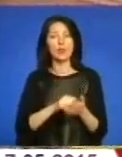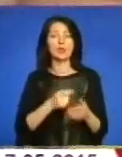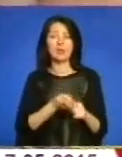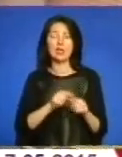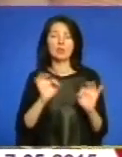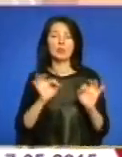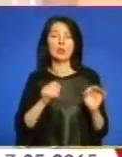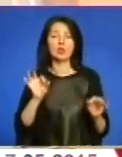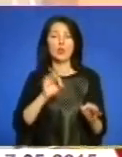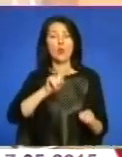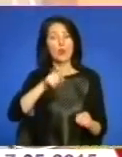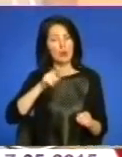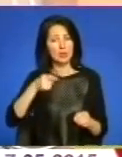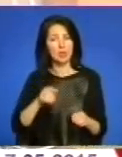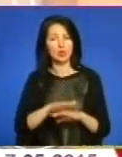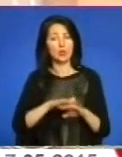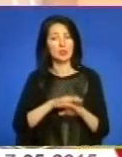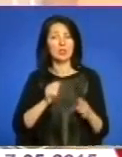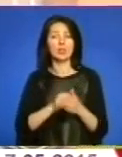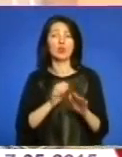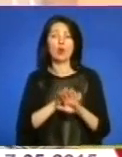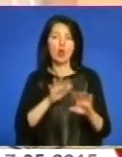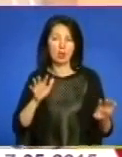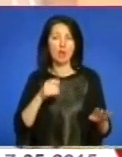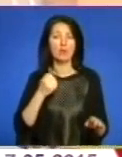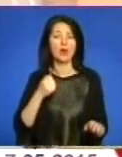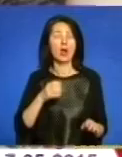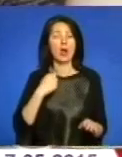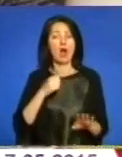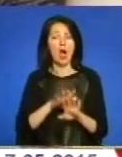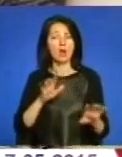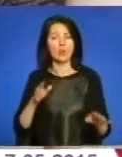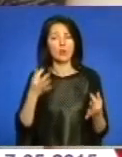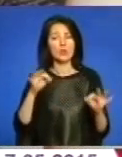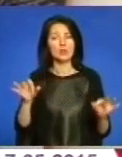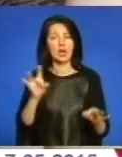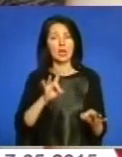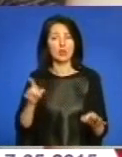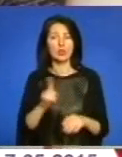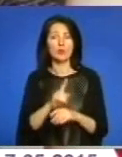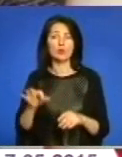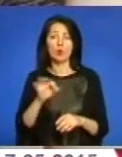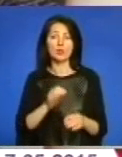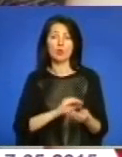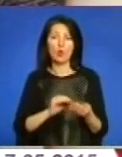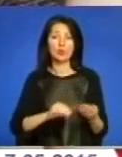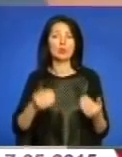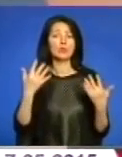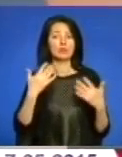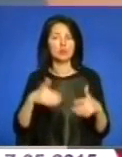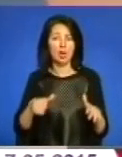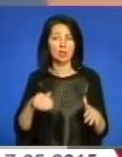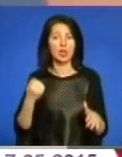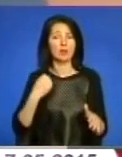мобілізацію населення до лав радянської армії у визволених районах Тернопільської області. Описують втрати військовозобов'язаних,